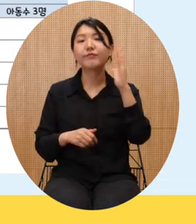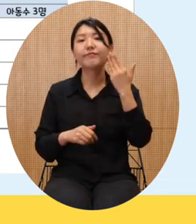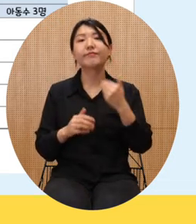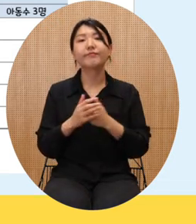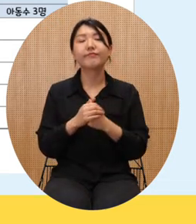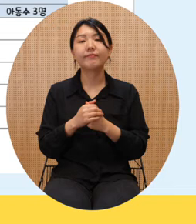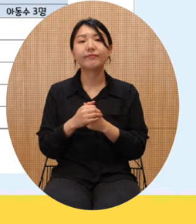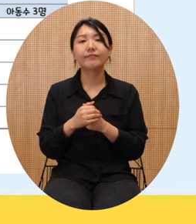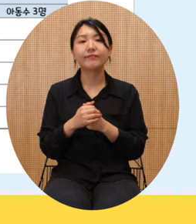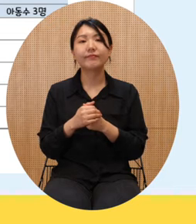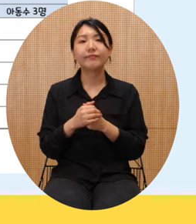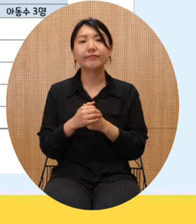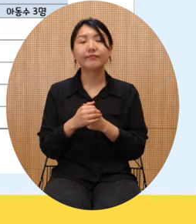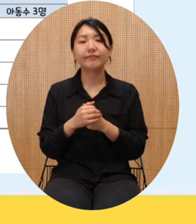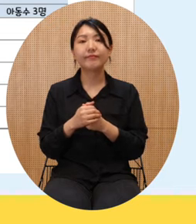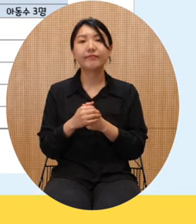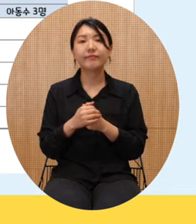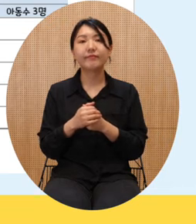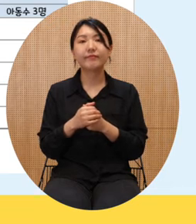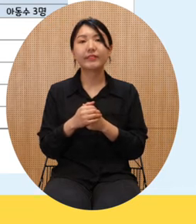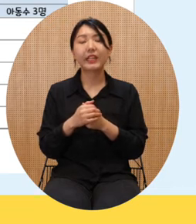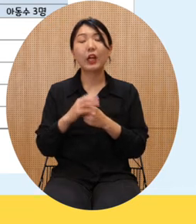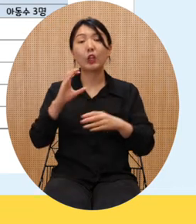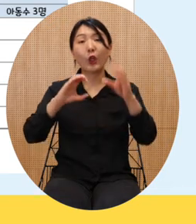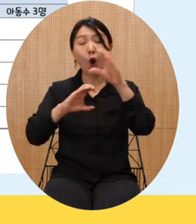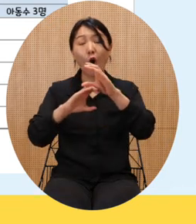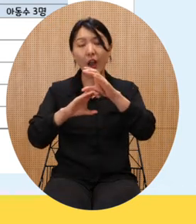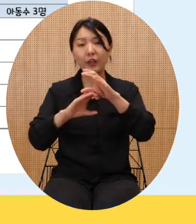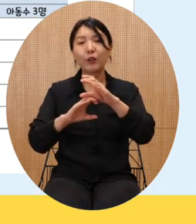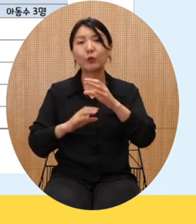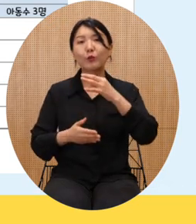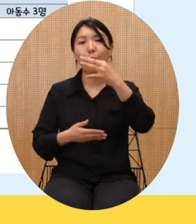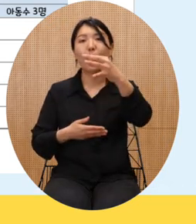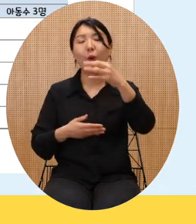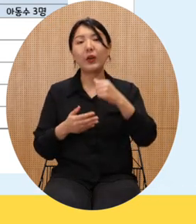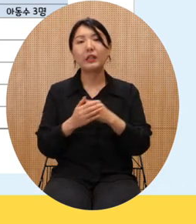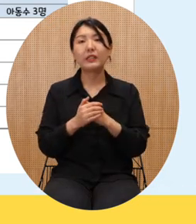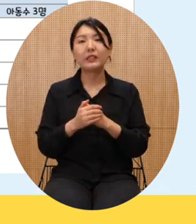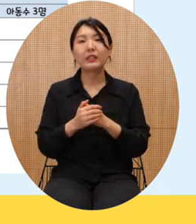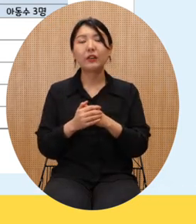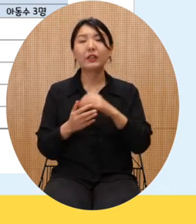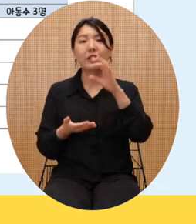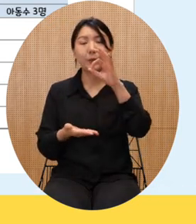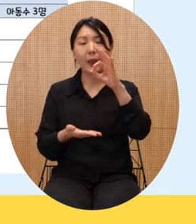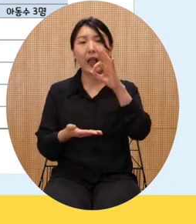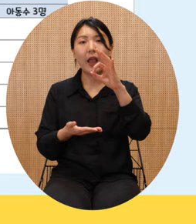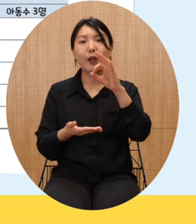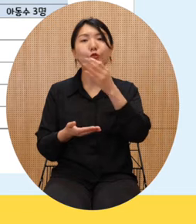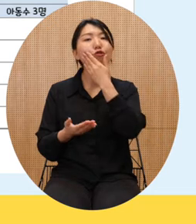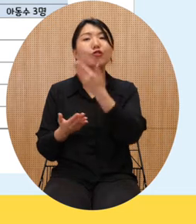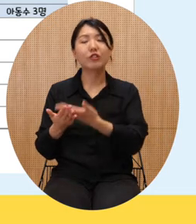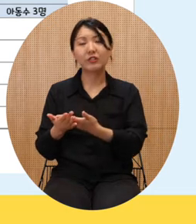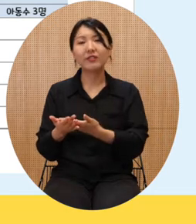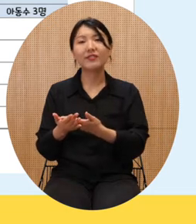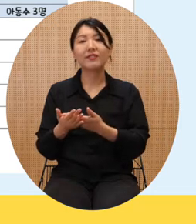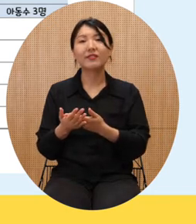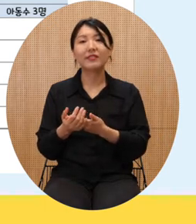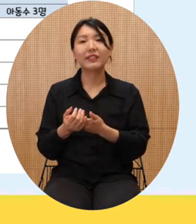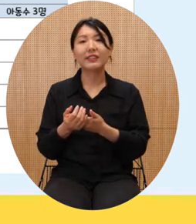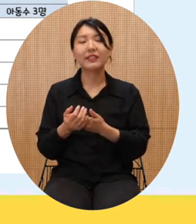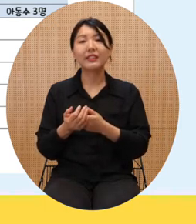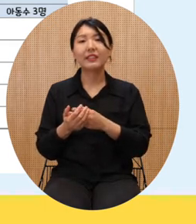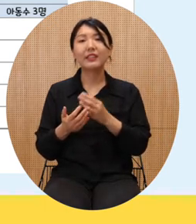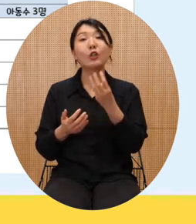한 30만 원 정도 됩니다. 시흥형 주거비 지원으로. 이런 가산에서 지급하고 있는데, 이 금액도